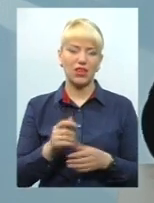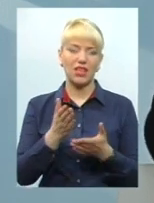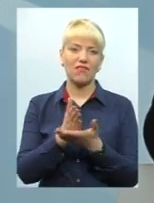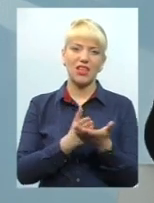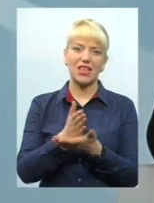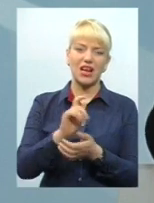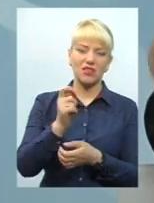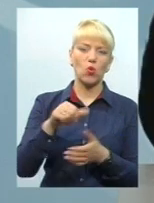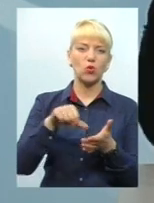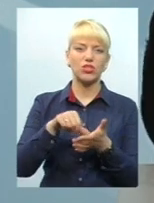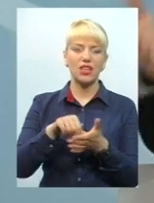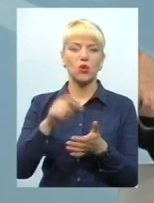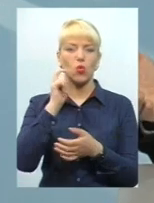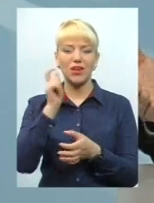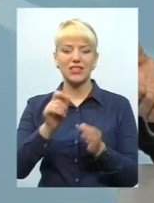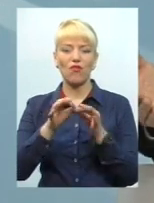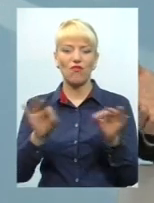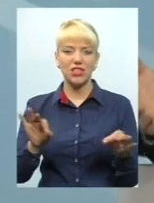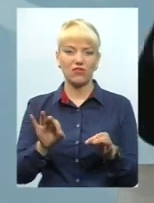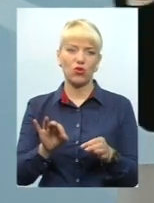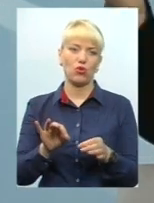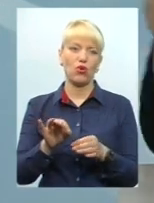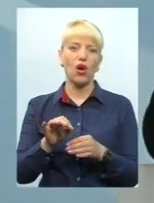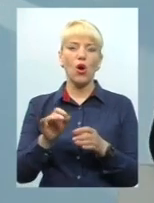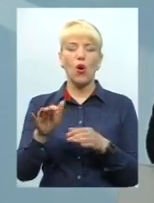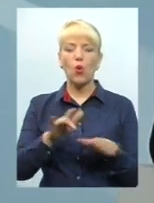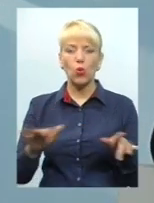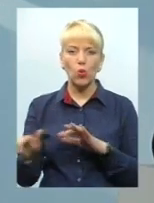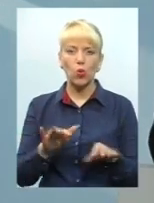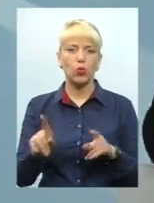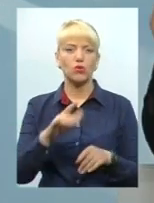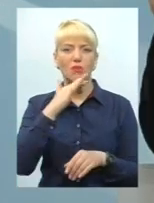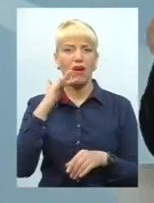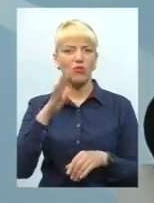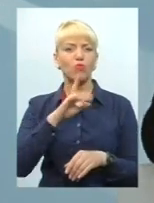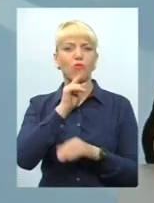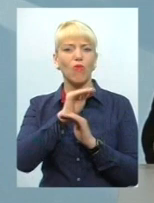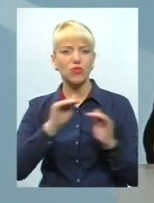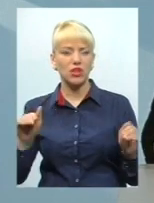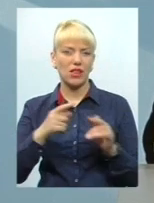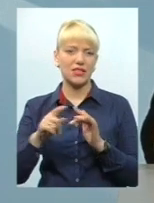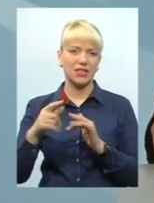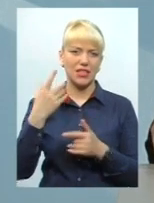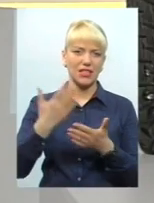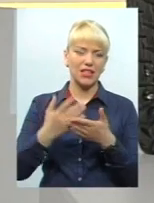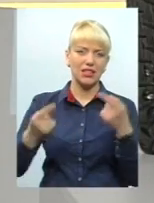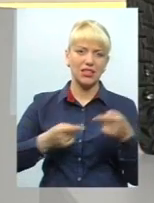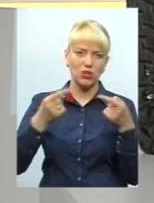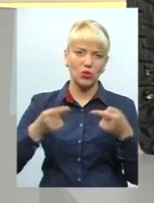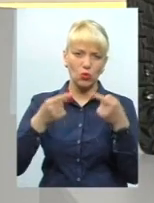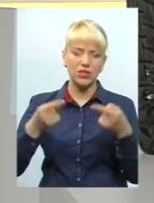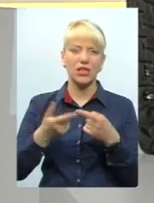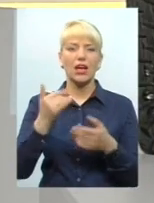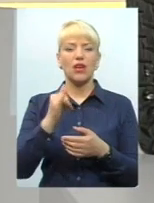українського визвольного руху, що дуже довго замовчувалося і сьогодні в нас є дискусійне питання, жертв нацистських переслідувань,